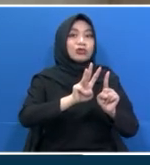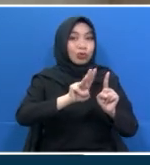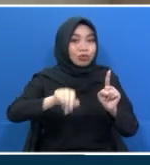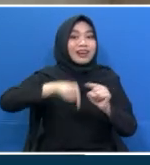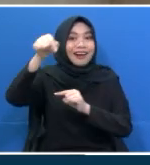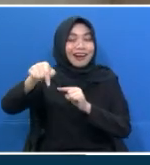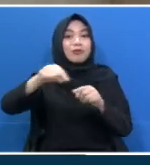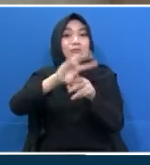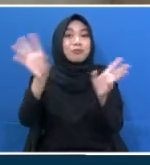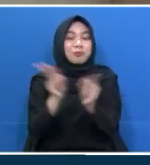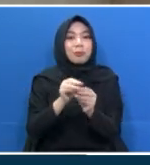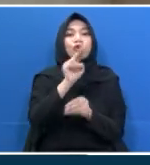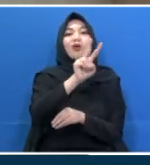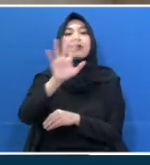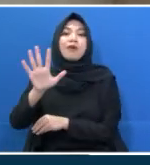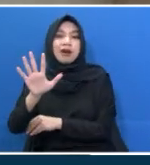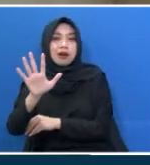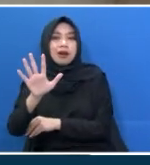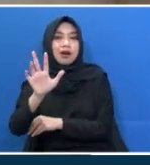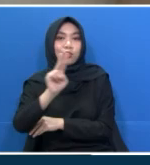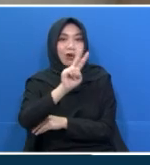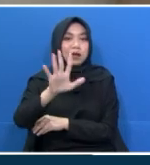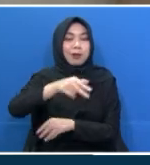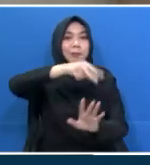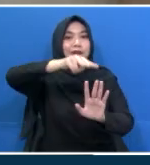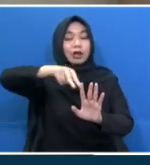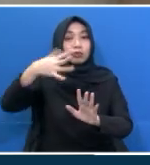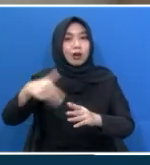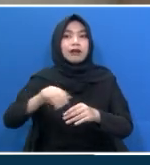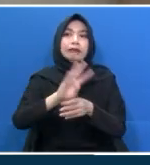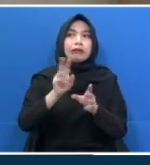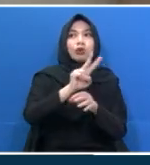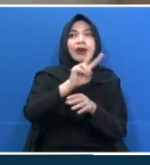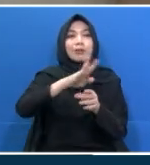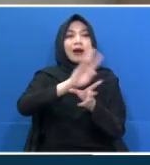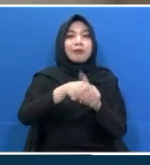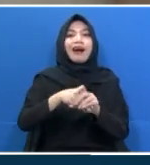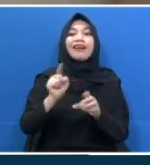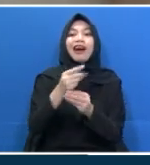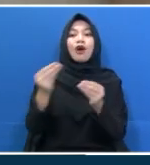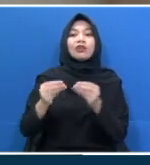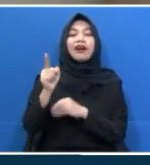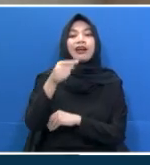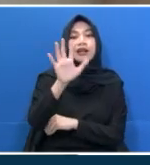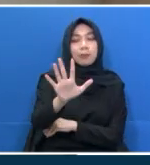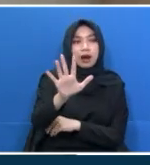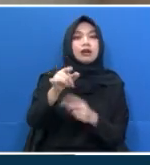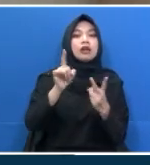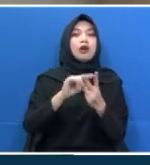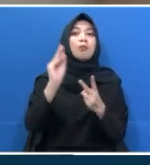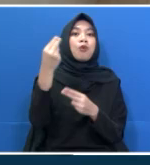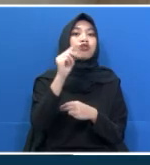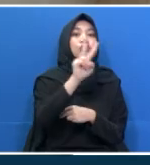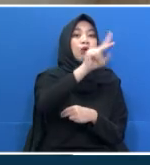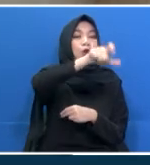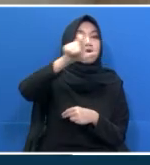orang. Jadi sudah 25 orang kita periksa, itu terdiri dari 5 member, 2 owner,